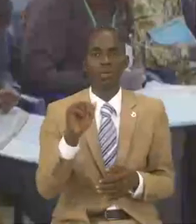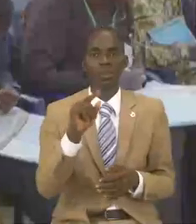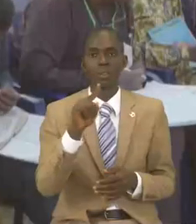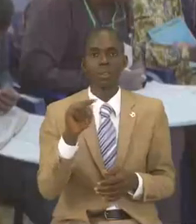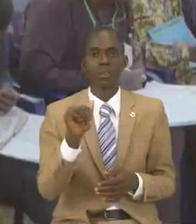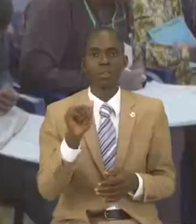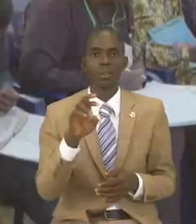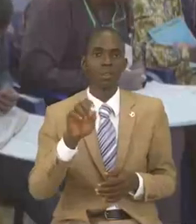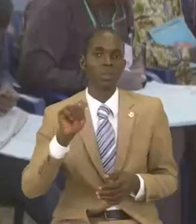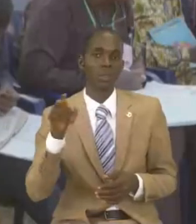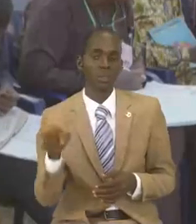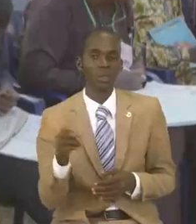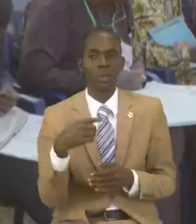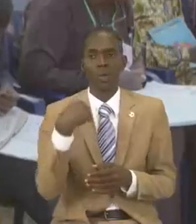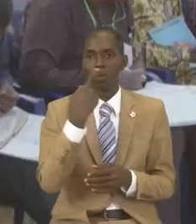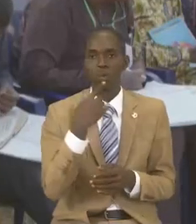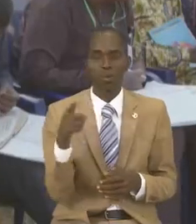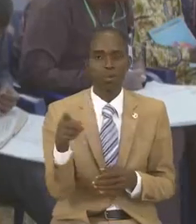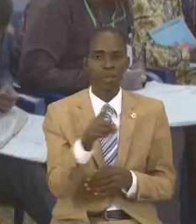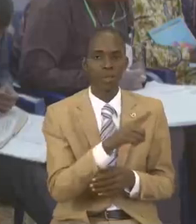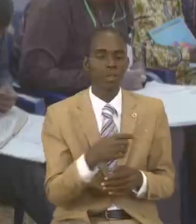vous avez crucifié.